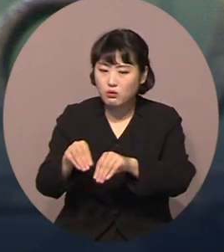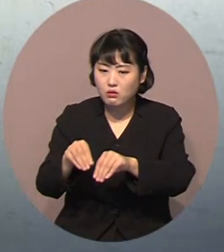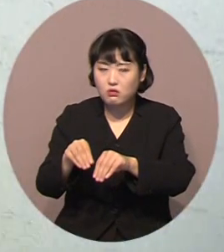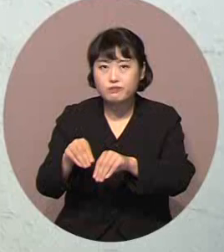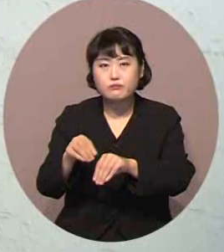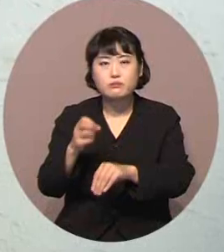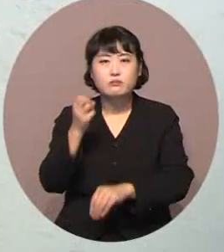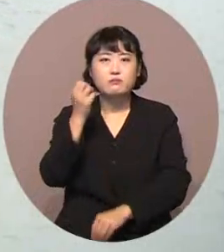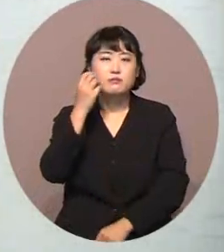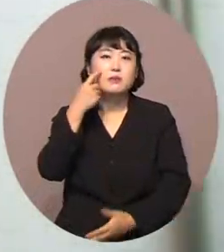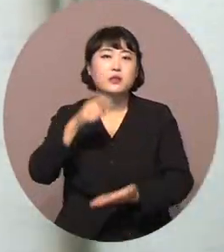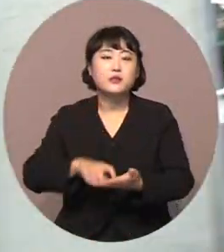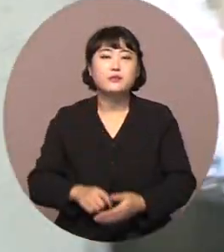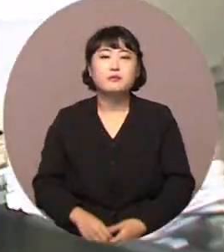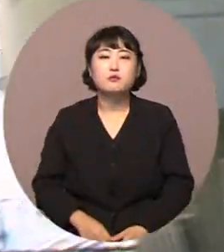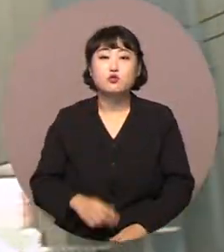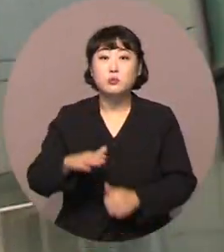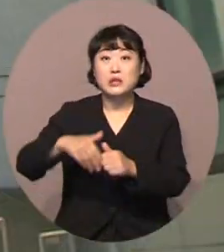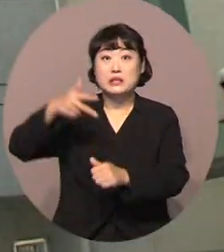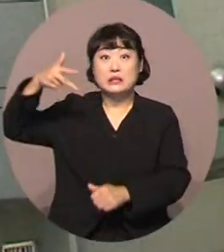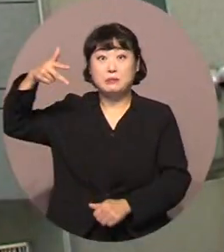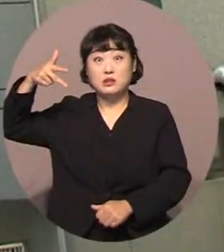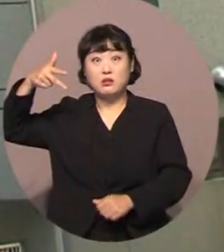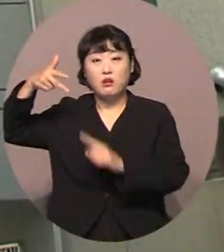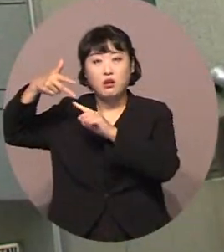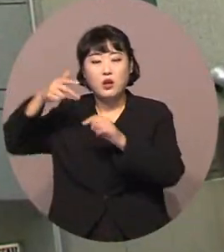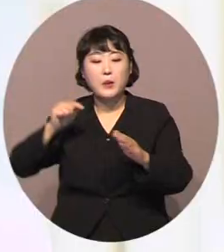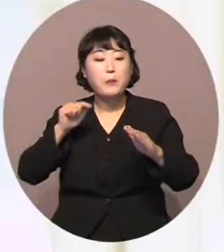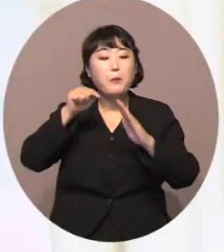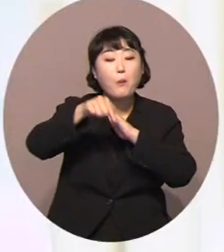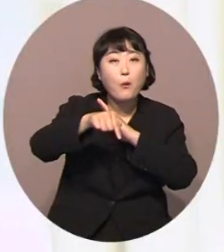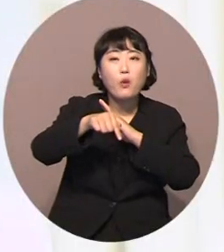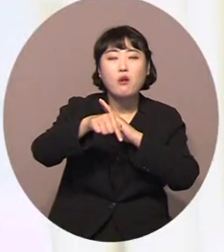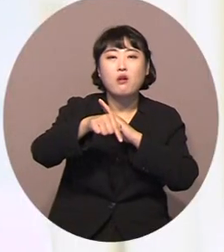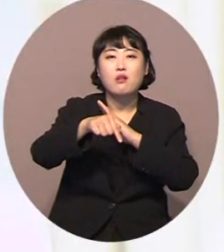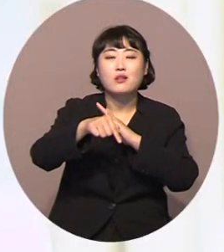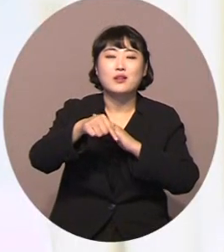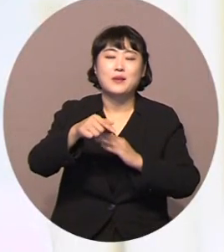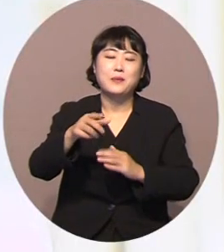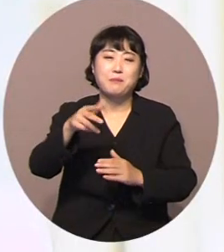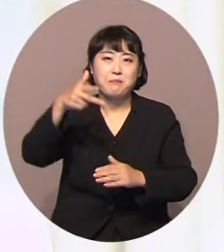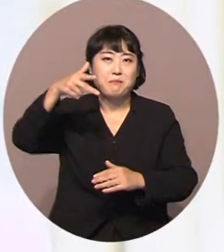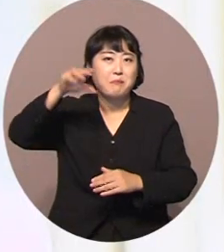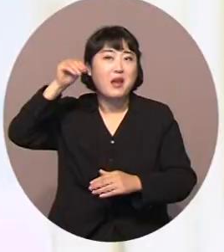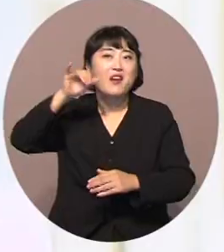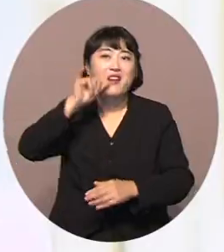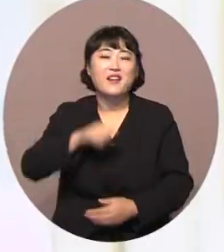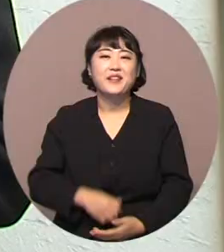있는거요 주 cct 룸에 침입하는 남성의 모습이고